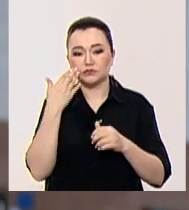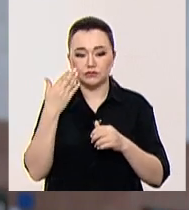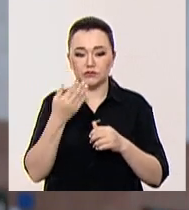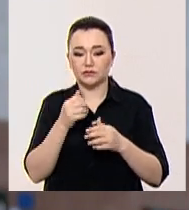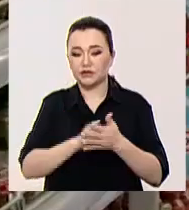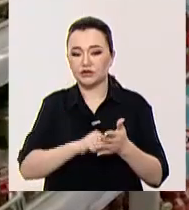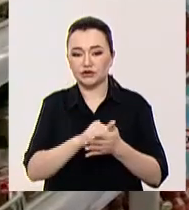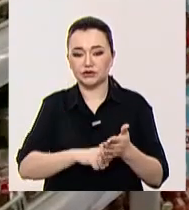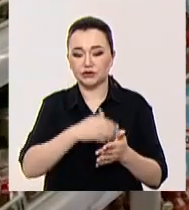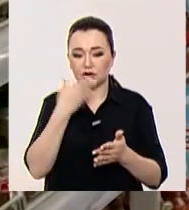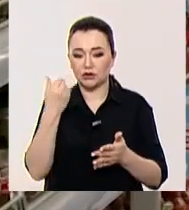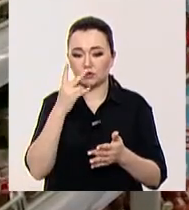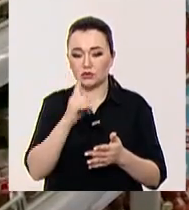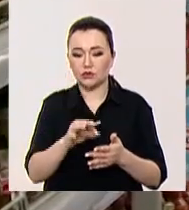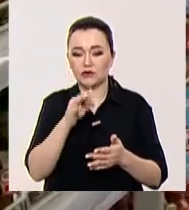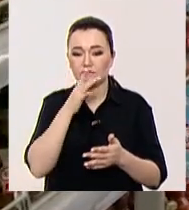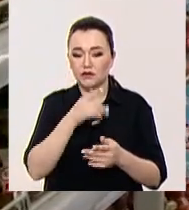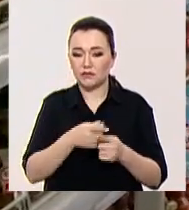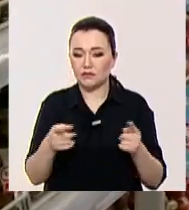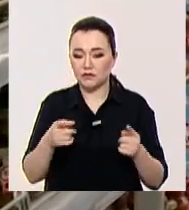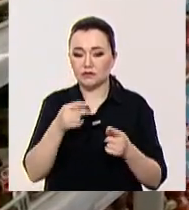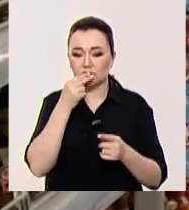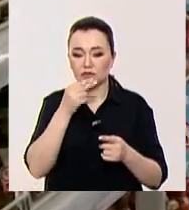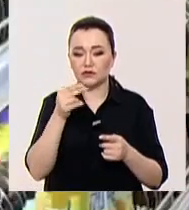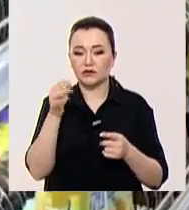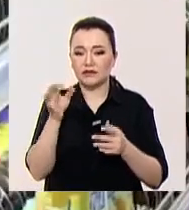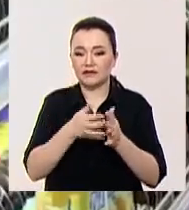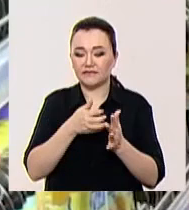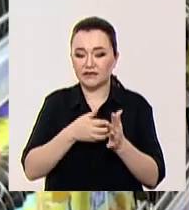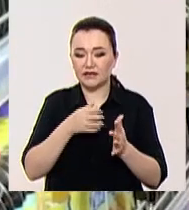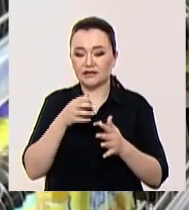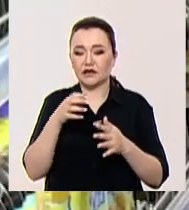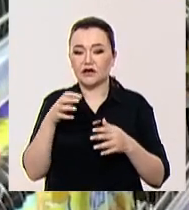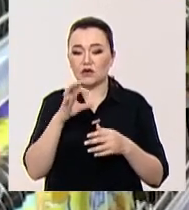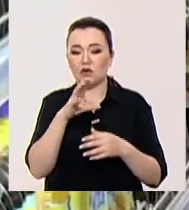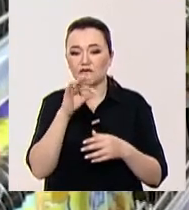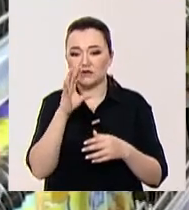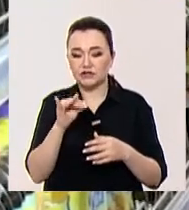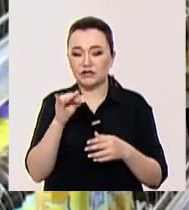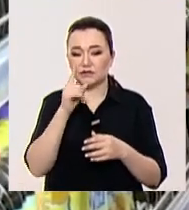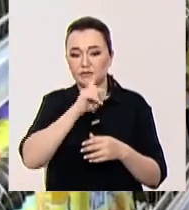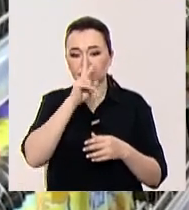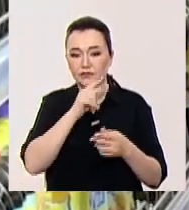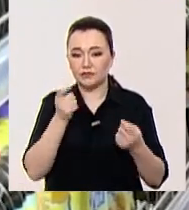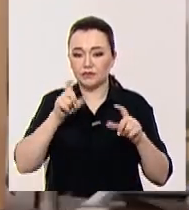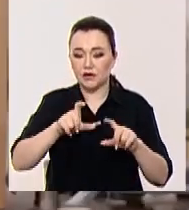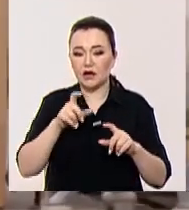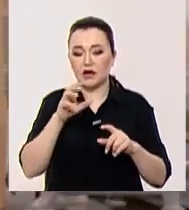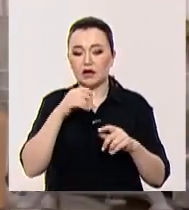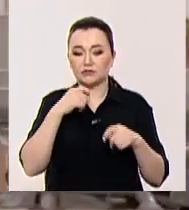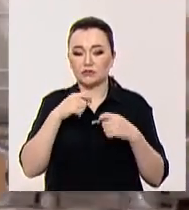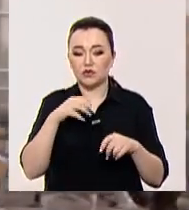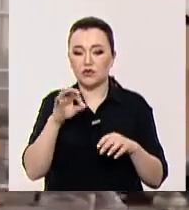еш негіз жоқ. Тек белгілі бір мерзім аралығында көкөністер пісіп үлгермеген бір-екі айда баға көтерілуі мүмкін. Ал сауда және